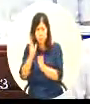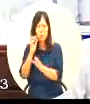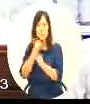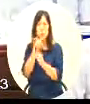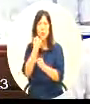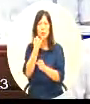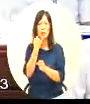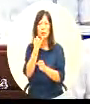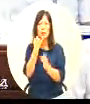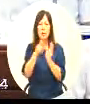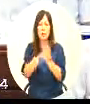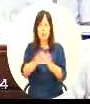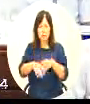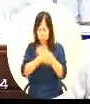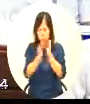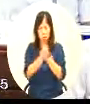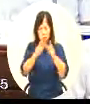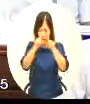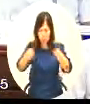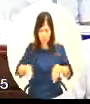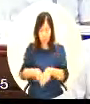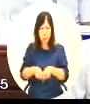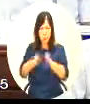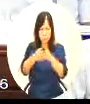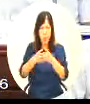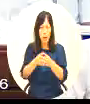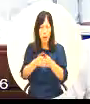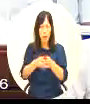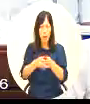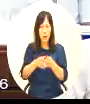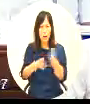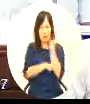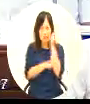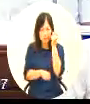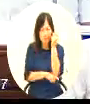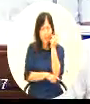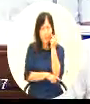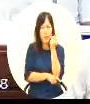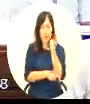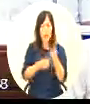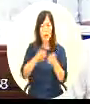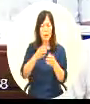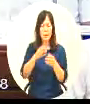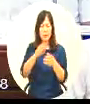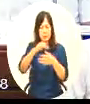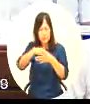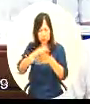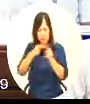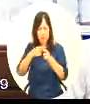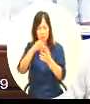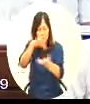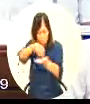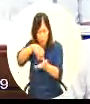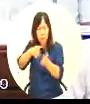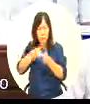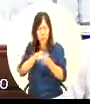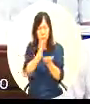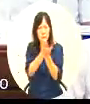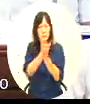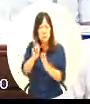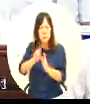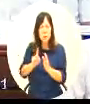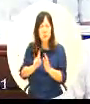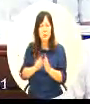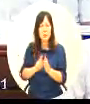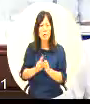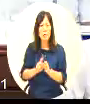些所有的同意书上面要求他的一些家属等等这些要签署同意书，事实上是一